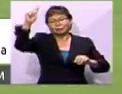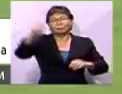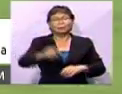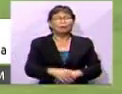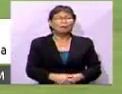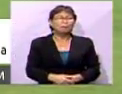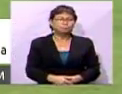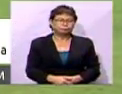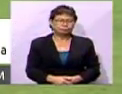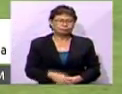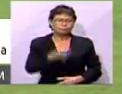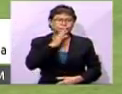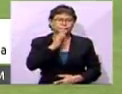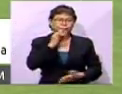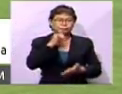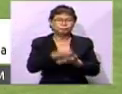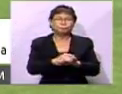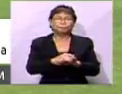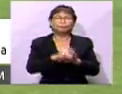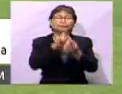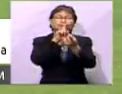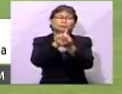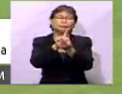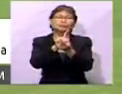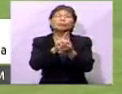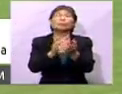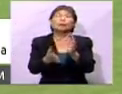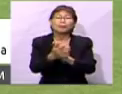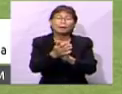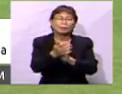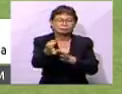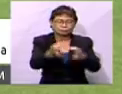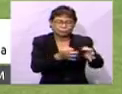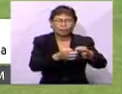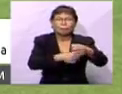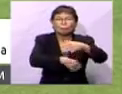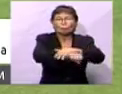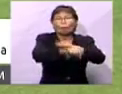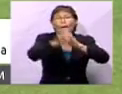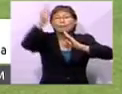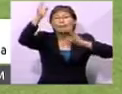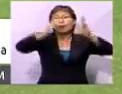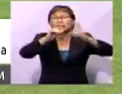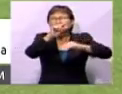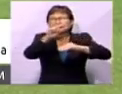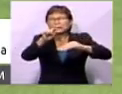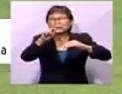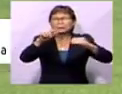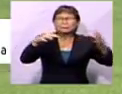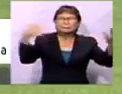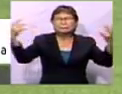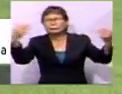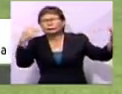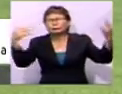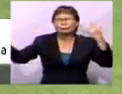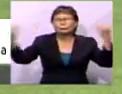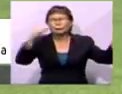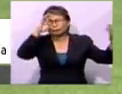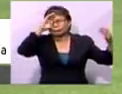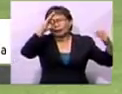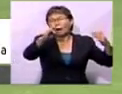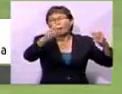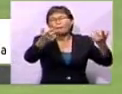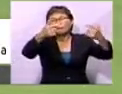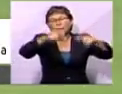diterima. Beliau menyatakan demikian ketika diminta mengulas kancah bola sepak tempatan yang sedikit gempar dengan isu dakwaan